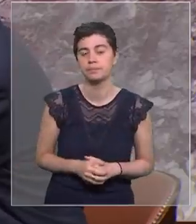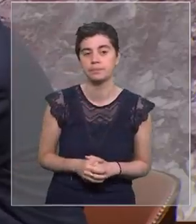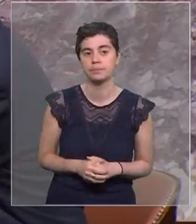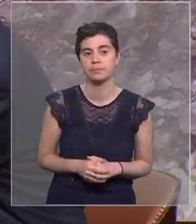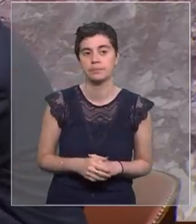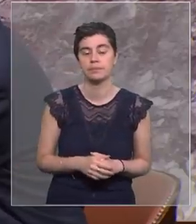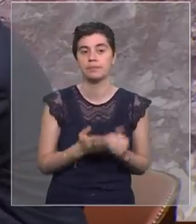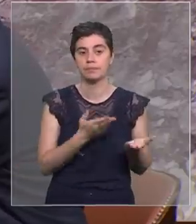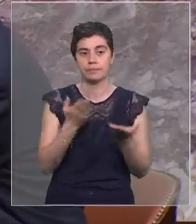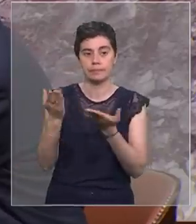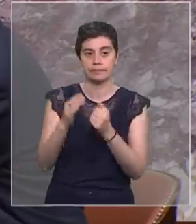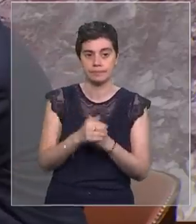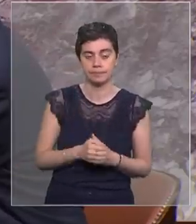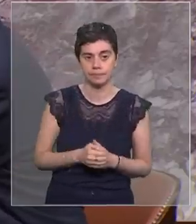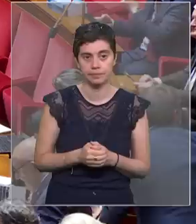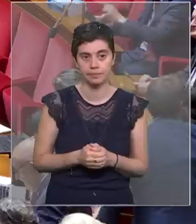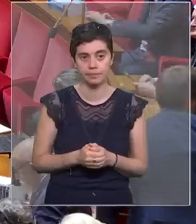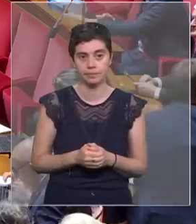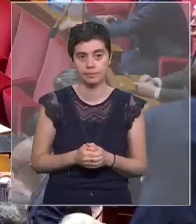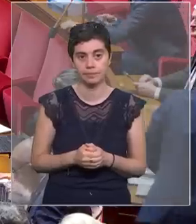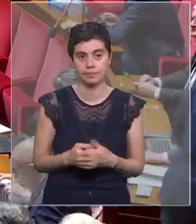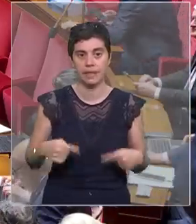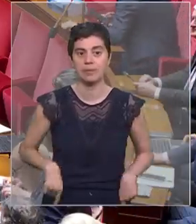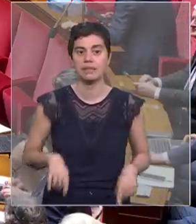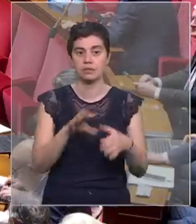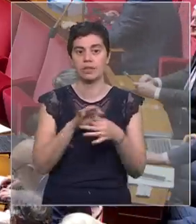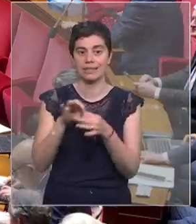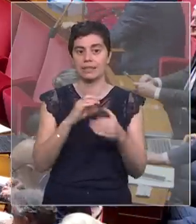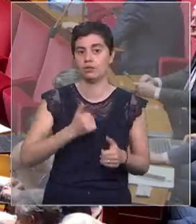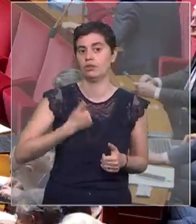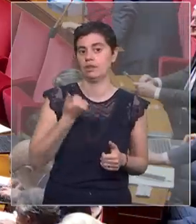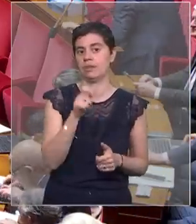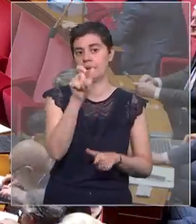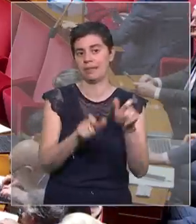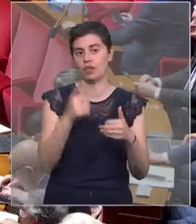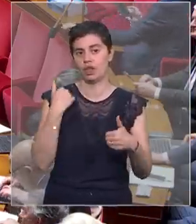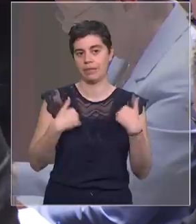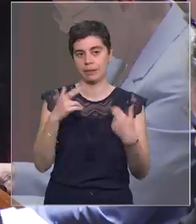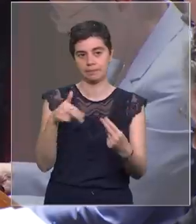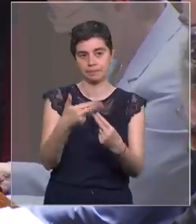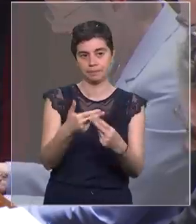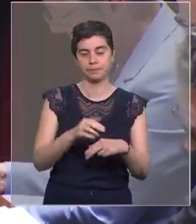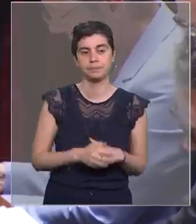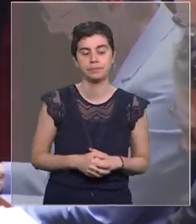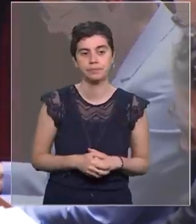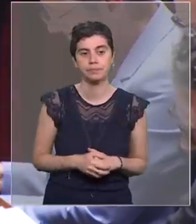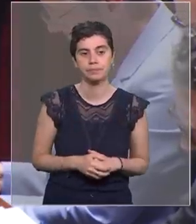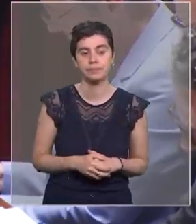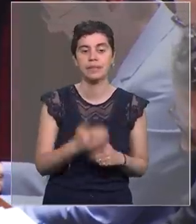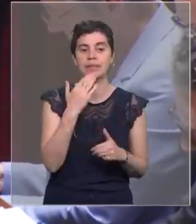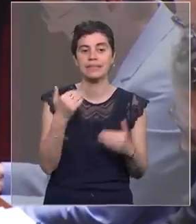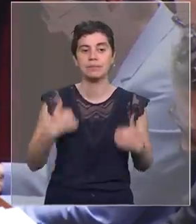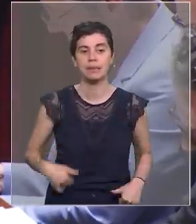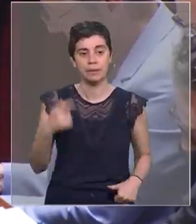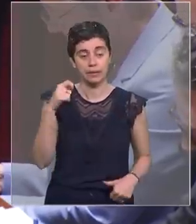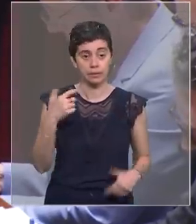cher collègue. La parole est à Monsieur Jean-Christophe Combe, ministre des Solidarités, de l'Autonomie et des Personnes Handicapées. Merci, Madame la Présidente,